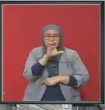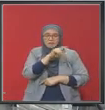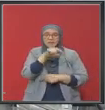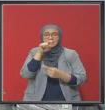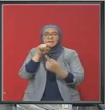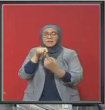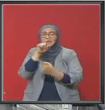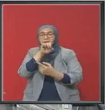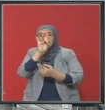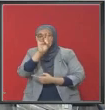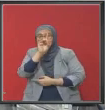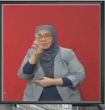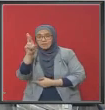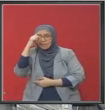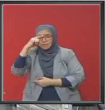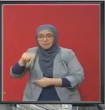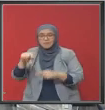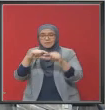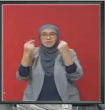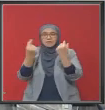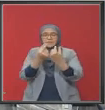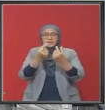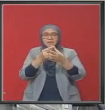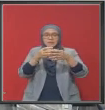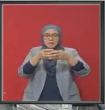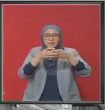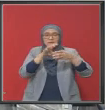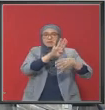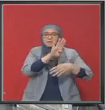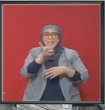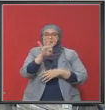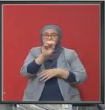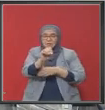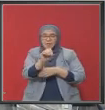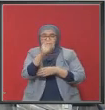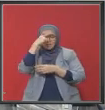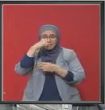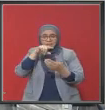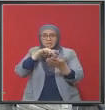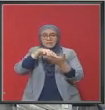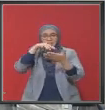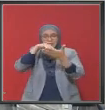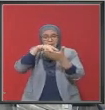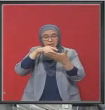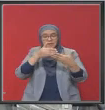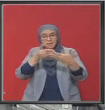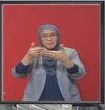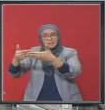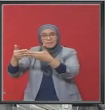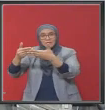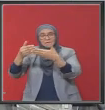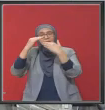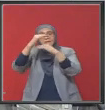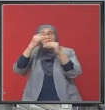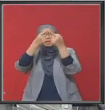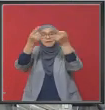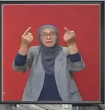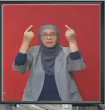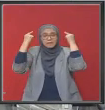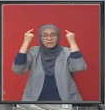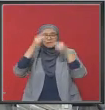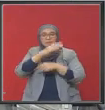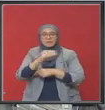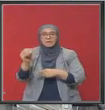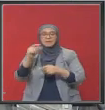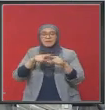Ibu bagi peminjam daripada golongan B40 untuk melanjutkan pengajian peringkat Diploma diisi cuci